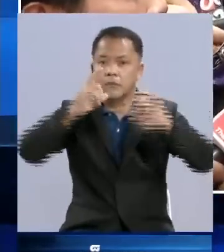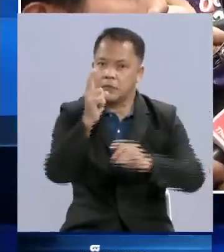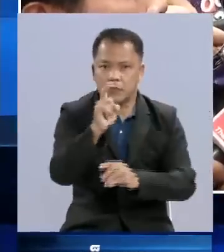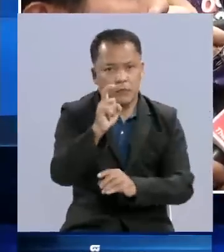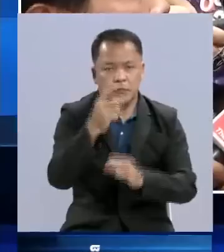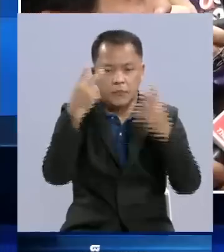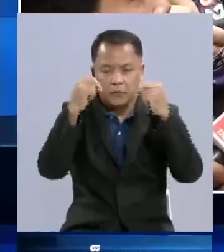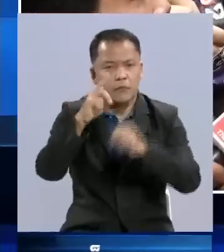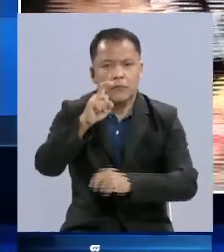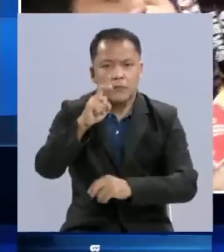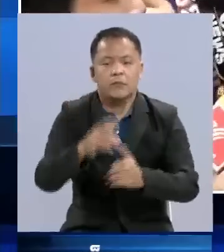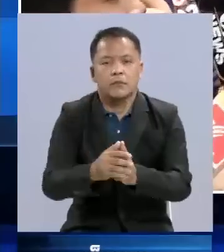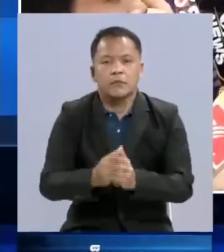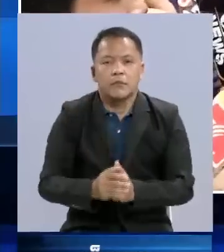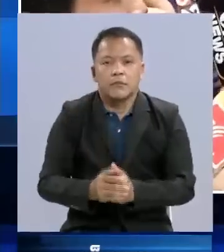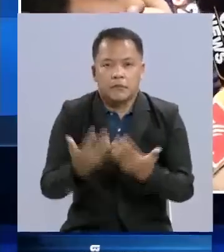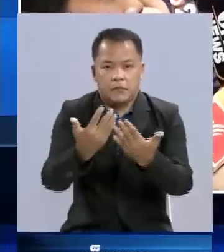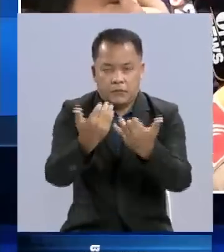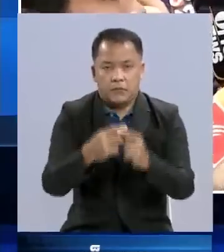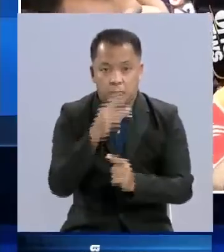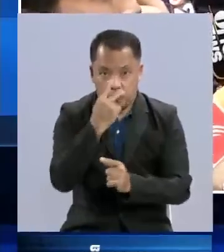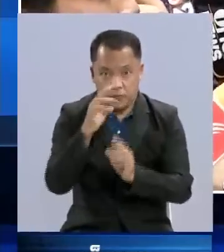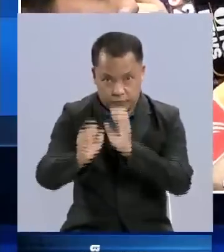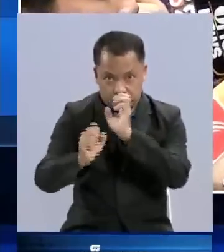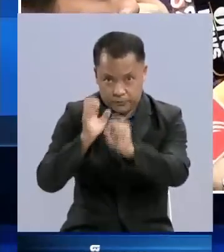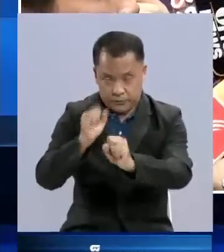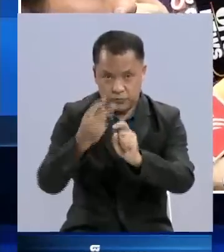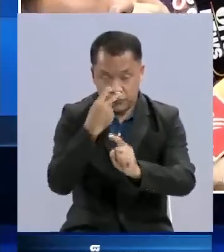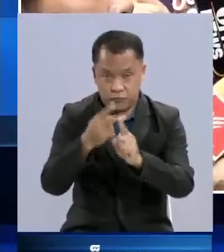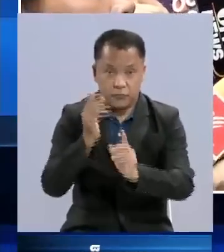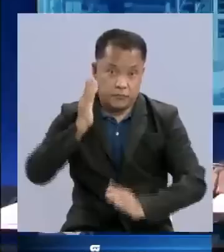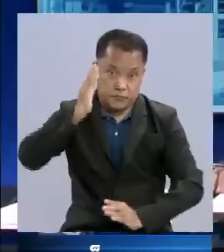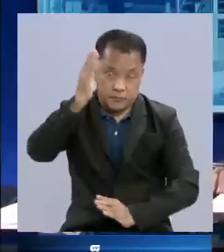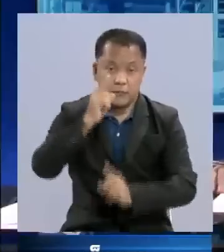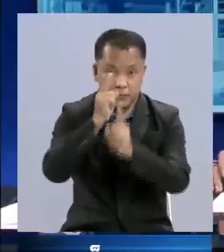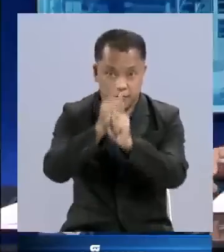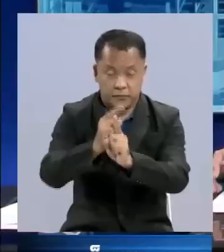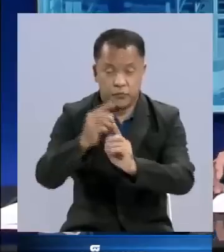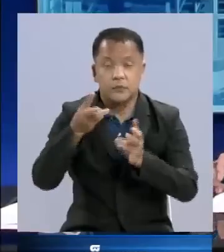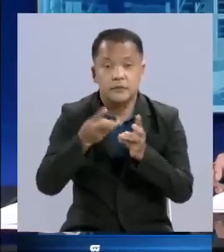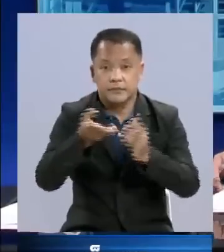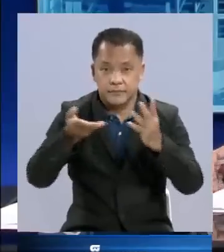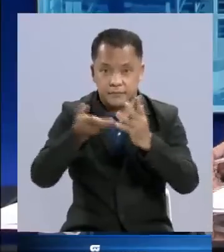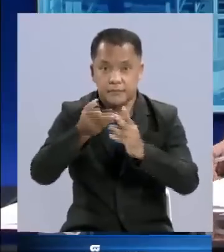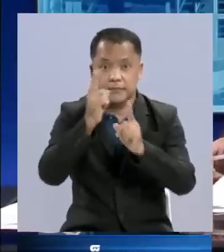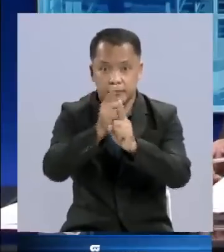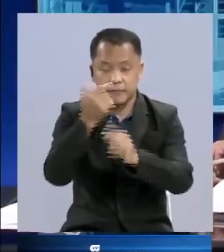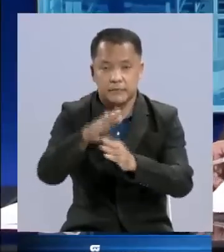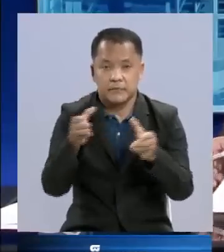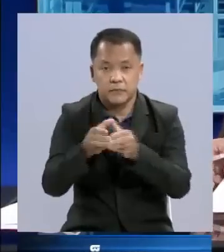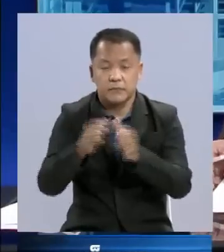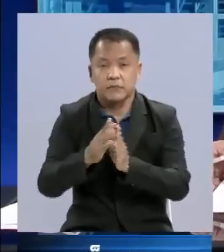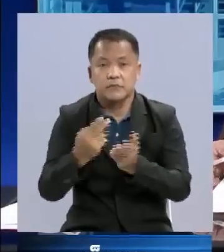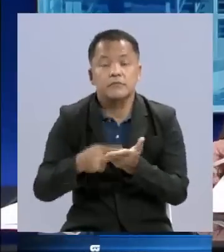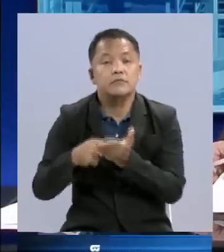ป็นนายกอีกอ่ะครับ เออนะฮะอันนี้ก็ต้องจับตากันว่าเดี๋ยวคดีมันจะเป็นไปตามกระบวนการหรือไม ่ครา วนี้ในส่วนของการ